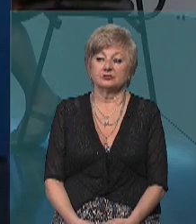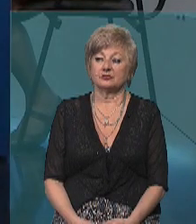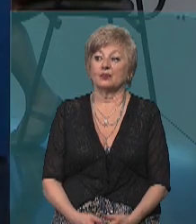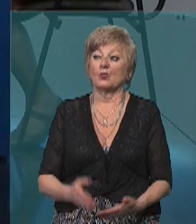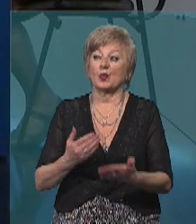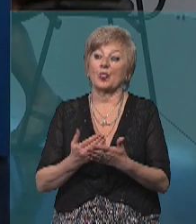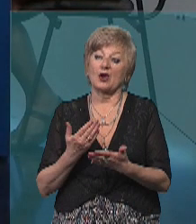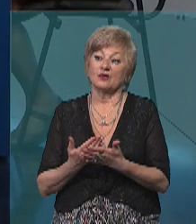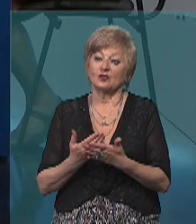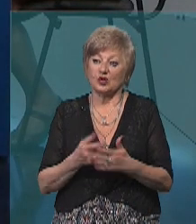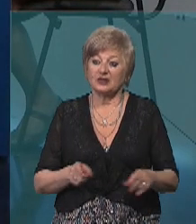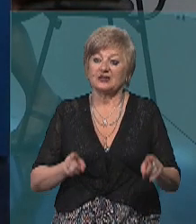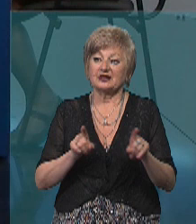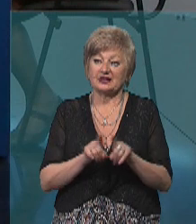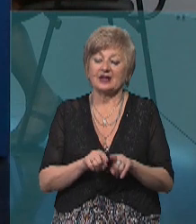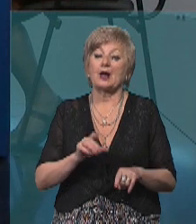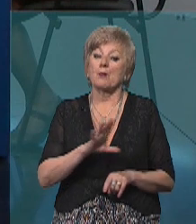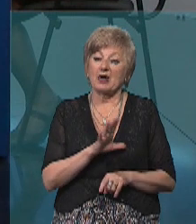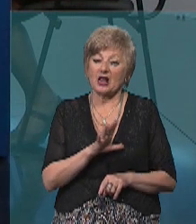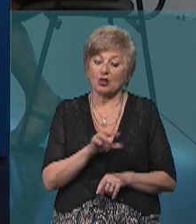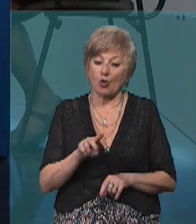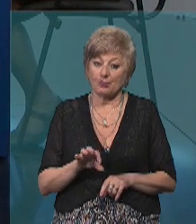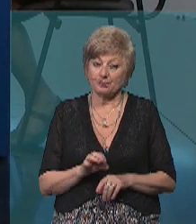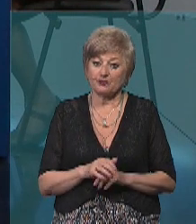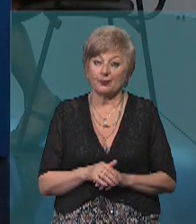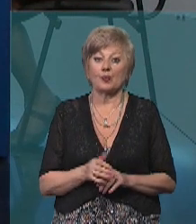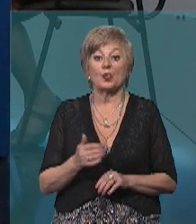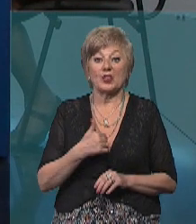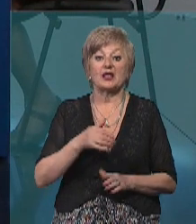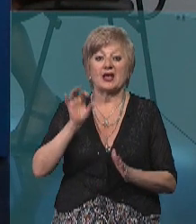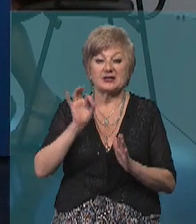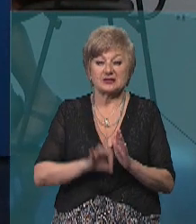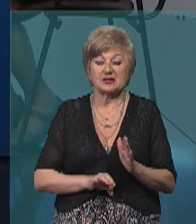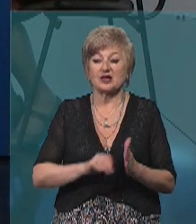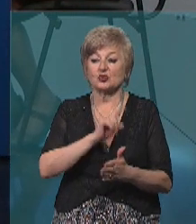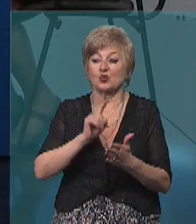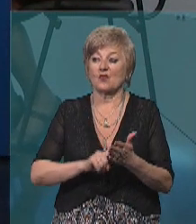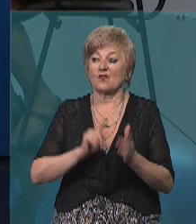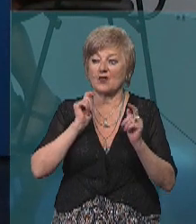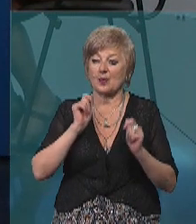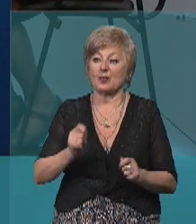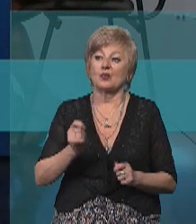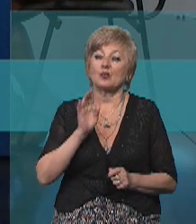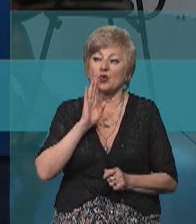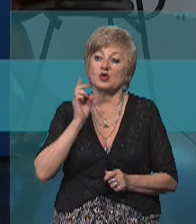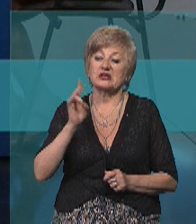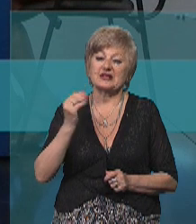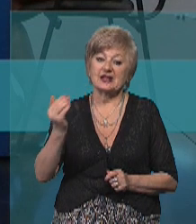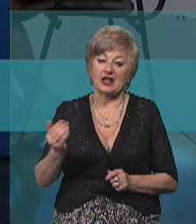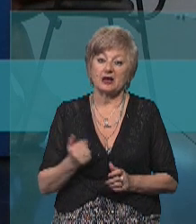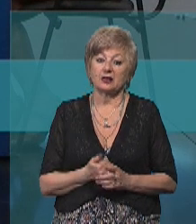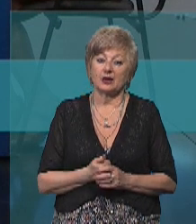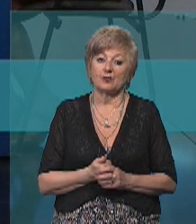Ось десь приблизно так все це й відбувалося. І я зразу маю питання до вас, пані Наталя.